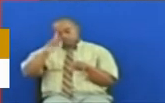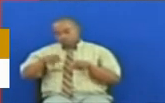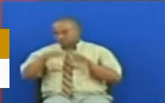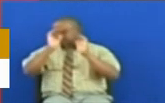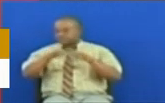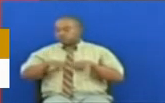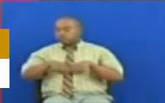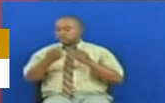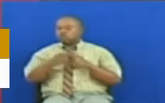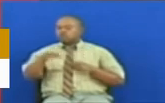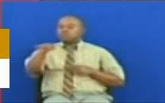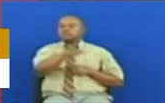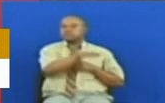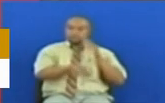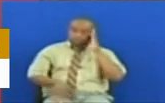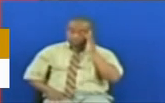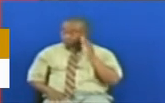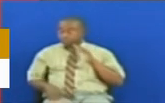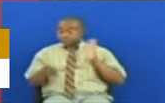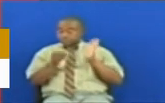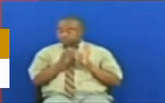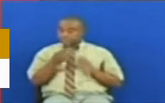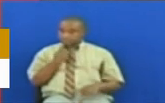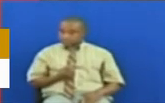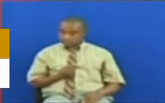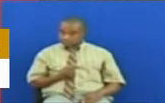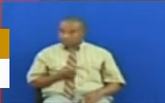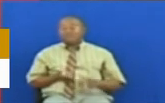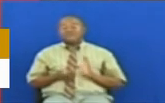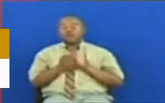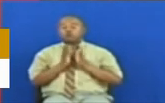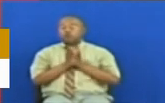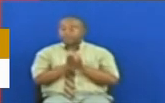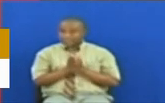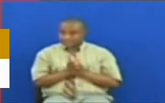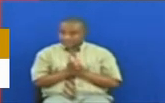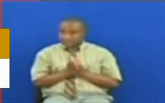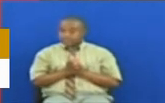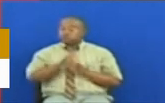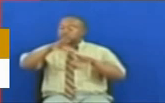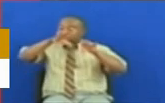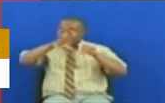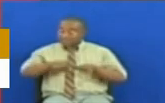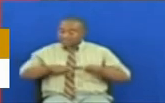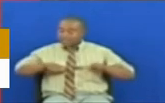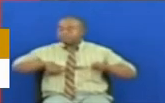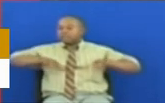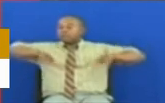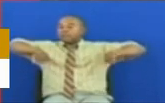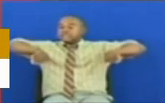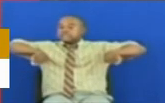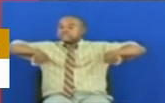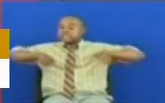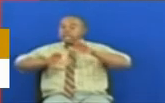Sasa sheria inasema tukimkamata mwenye meli akiwa na mapezi ya samaki lakini